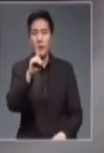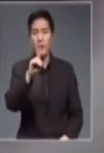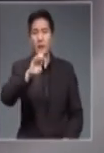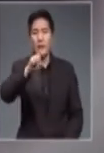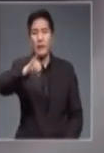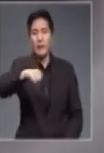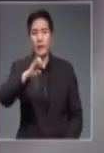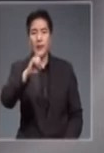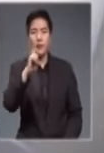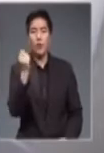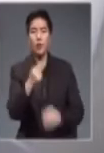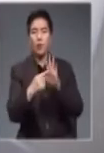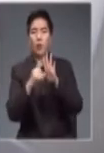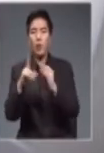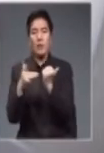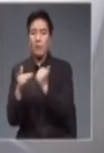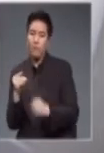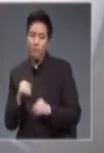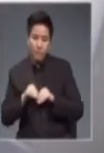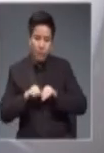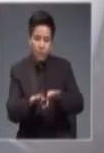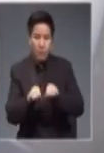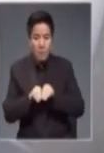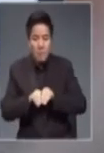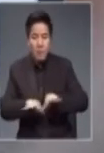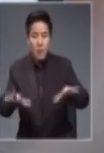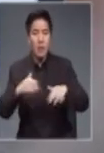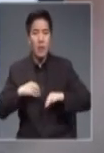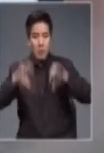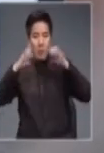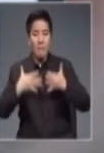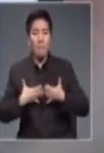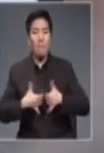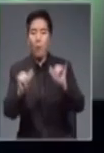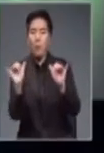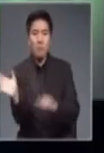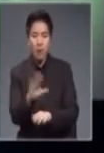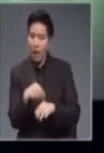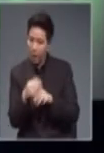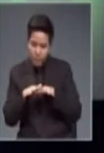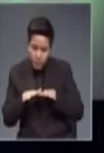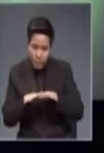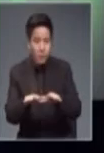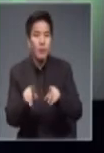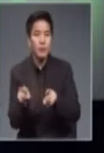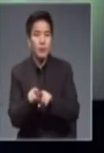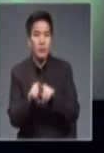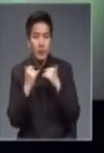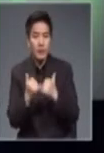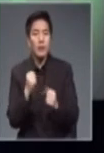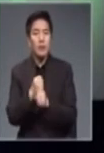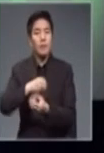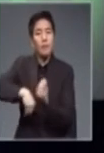างการสื่อสารเพื่อสร้างความเข้าใจที่ถูกต้องแก่นักลงทุนต่างชาติเกี่ยวกับนโยบายด้านเศรษฐกิจและการบริการต่างๆของภาครัฐอีกด้ว